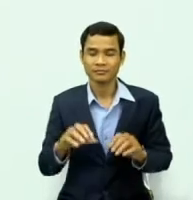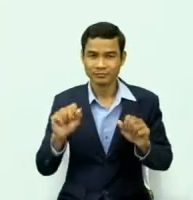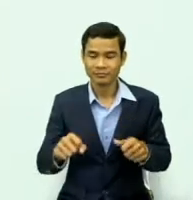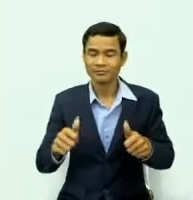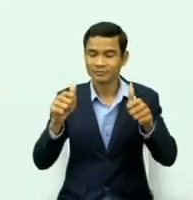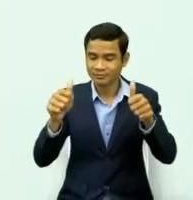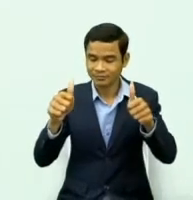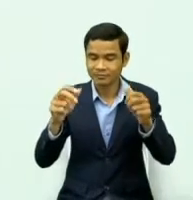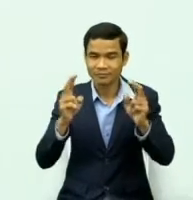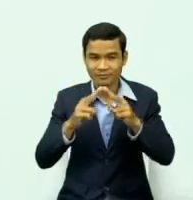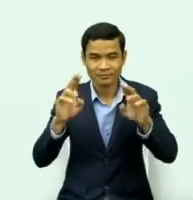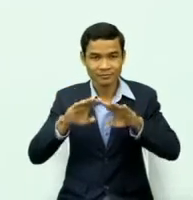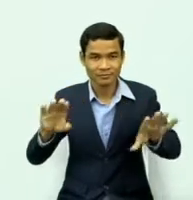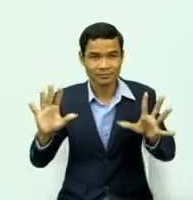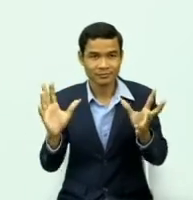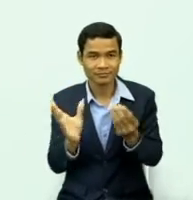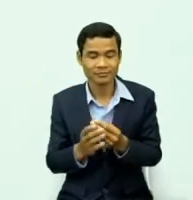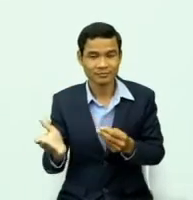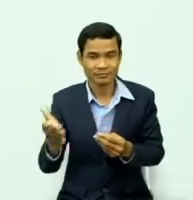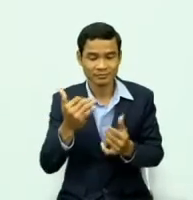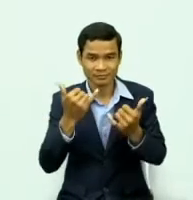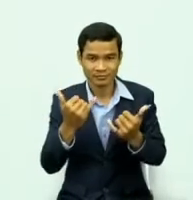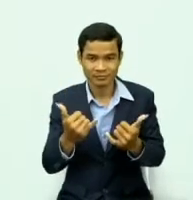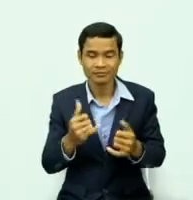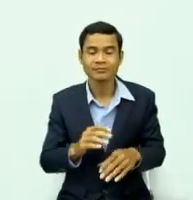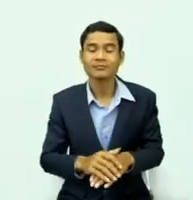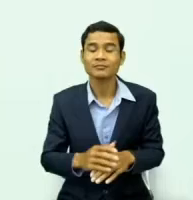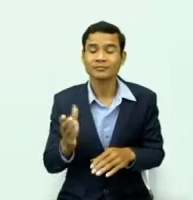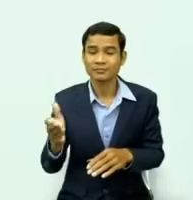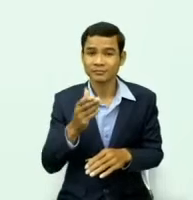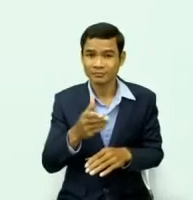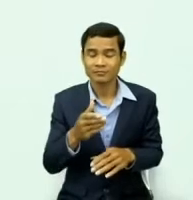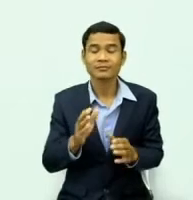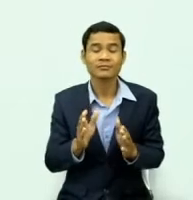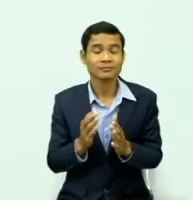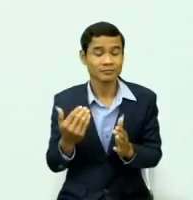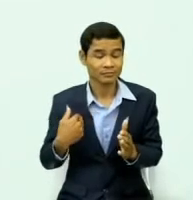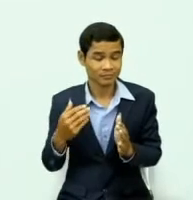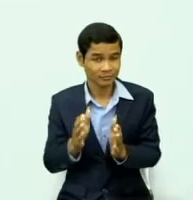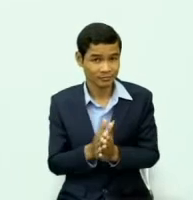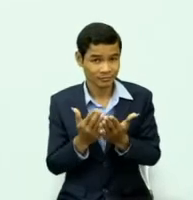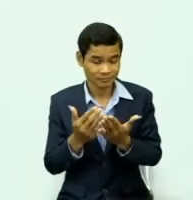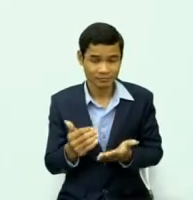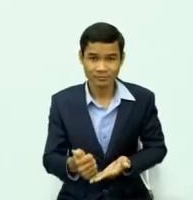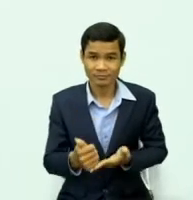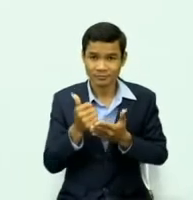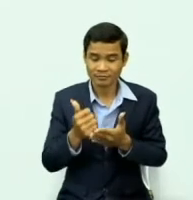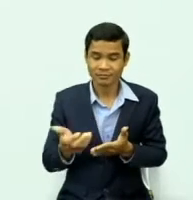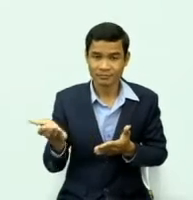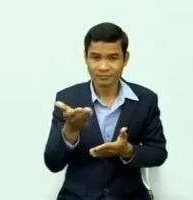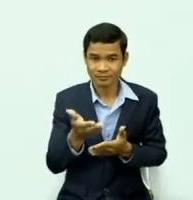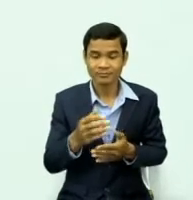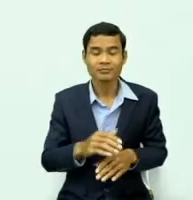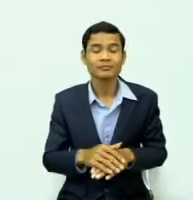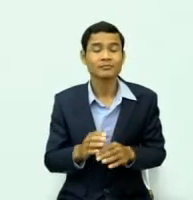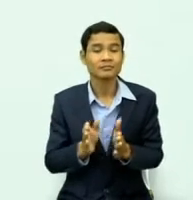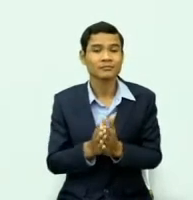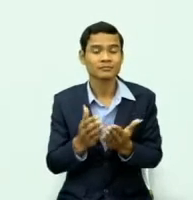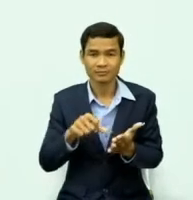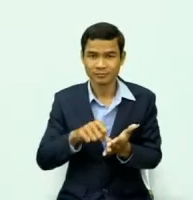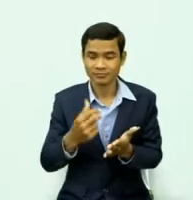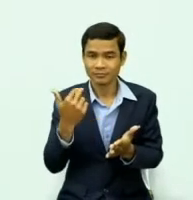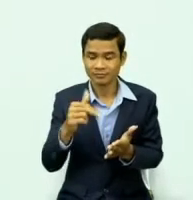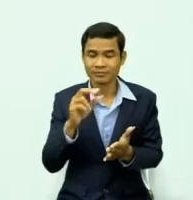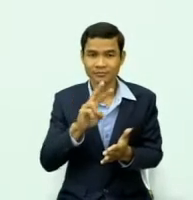chá lỡ nha con tại lần này con tình ở khả ní con đã mình sẽ phơi chùm núi chả con bắt con sẽ tổng bó tìm một phái